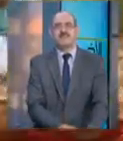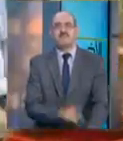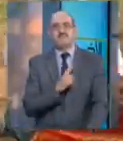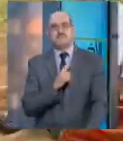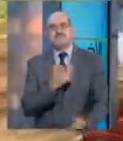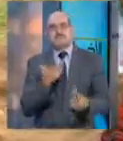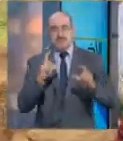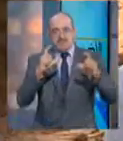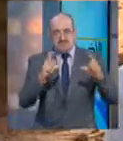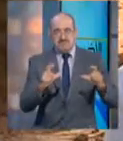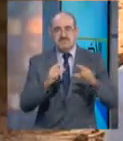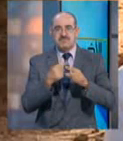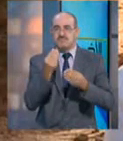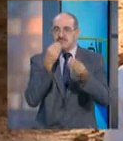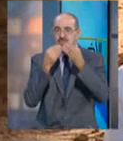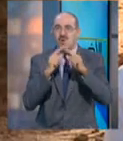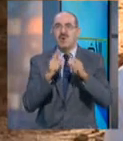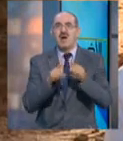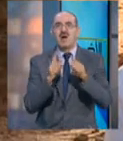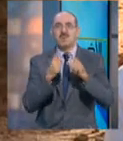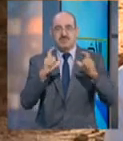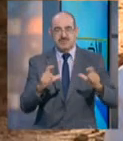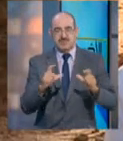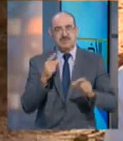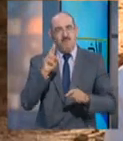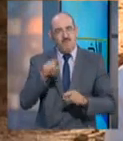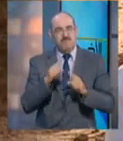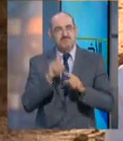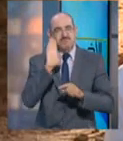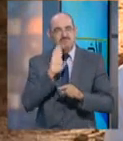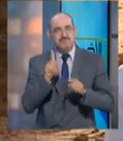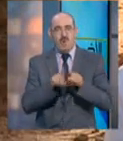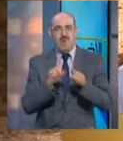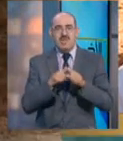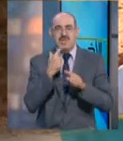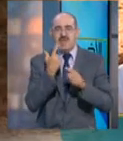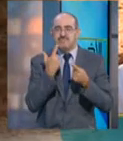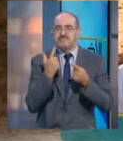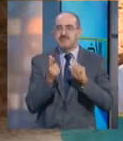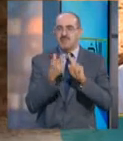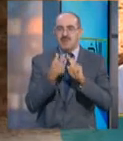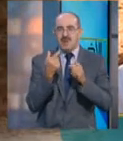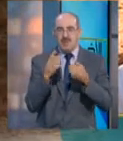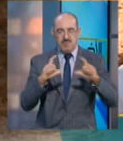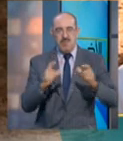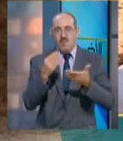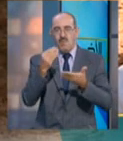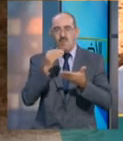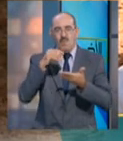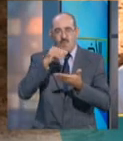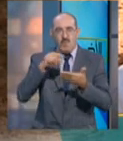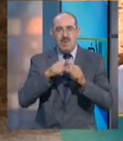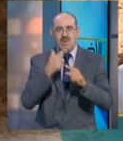تبغي الصبر، كما النور لازم الصبر. الخبز عندنا فور تقليدي نديرو فيه هذا خبز النور